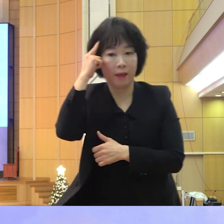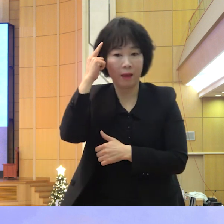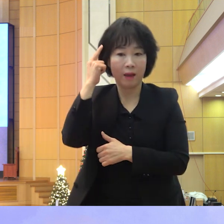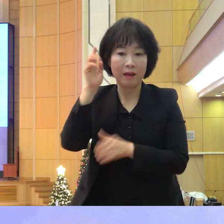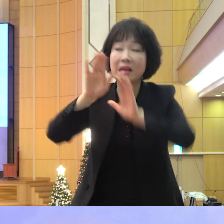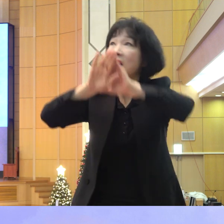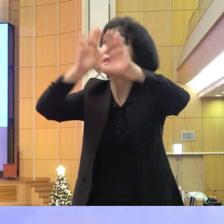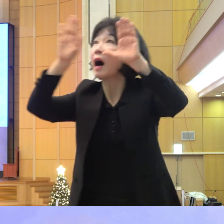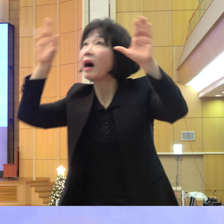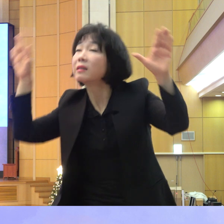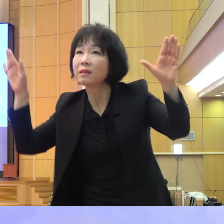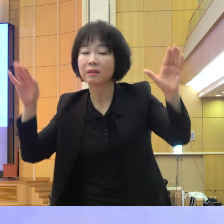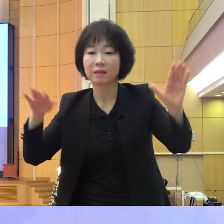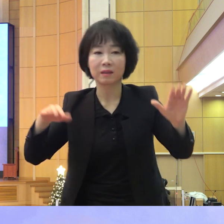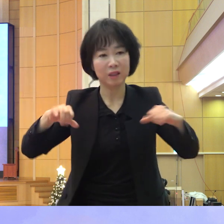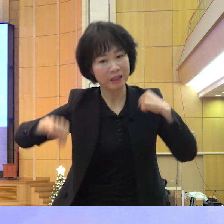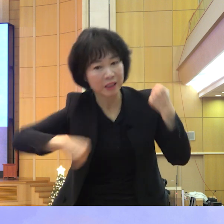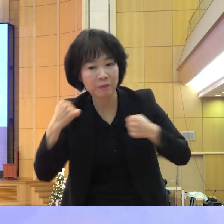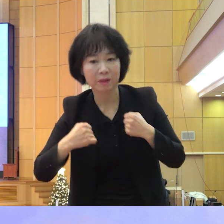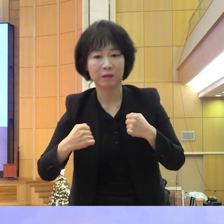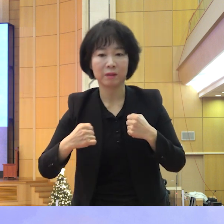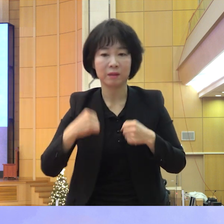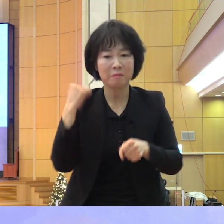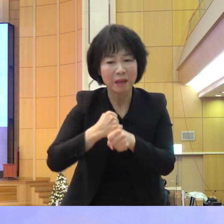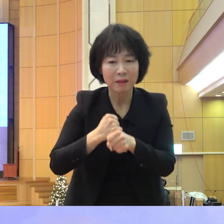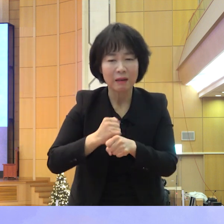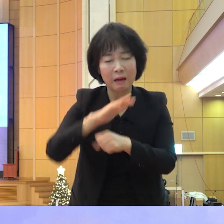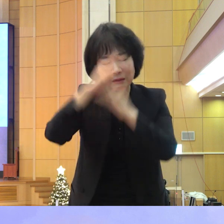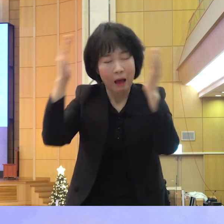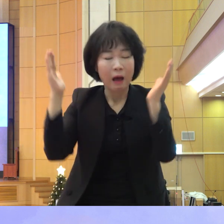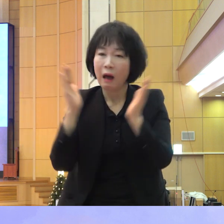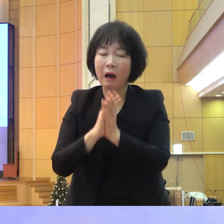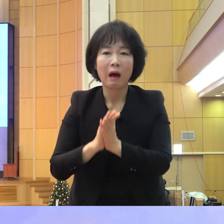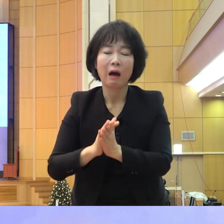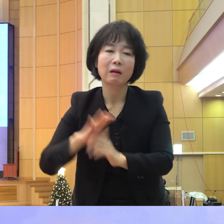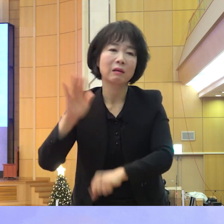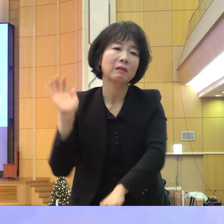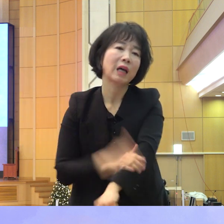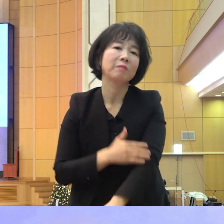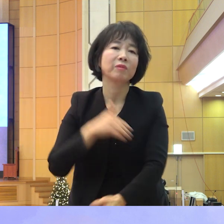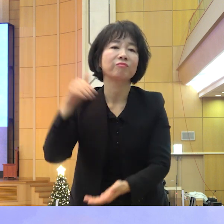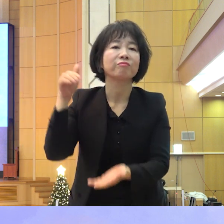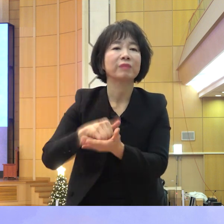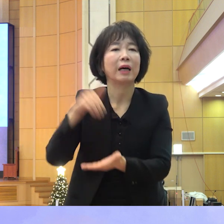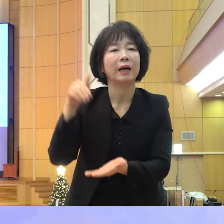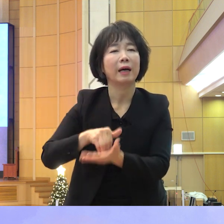그리하리니 이는 내가 그것을 지었음을 한탄함이니라.